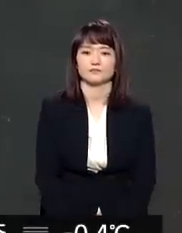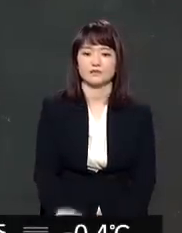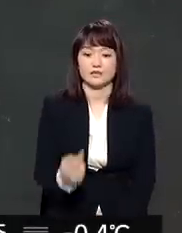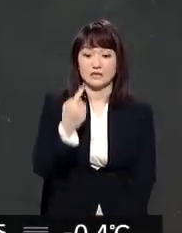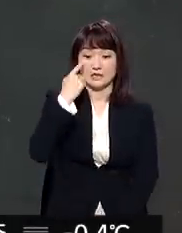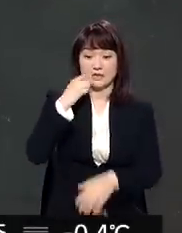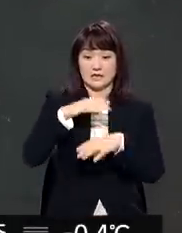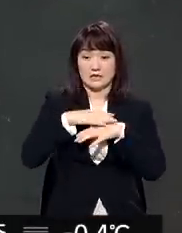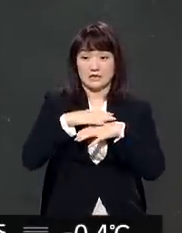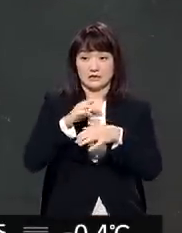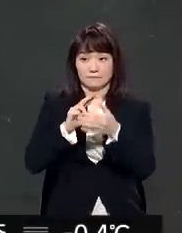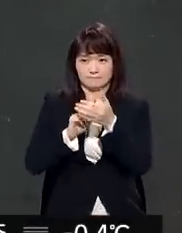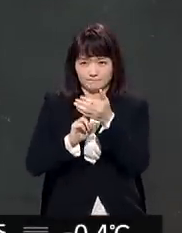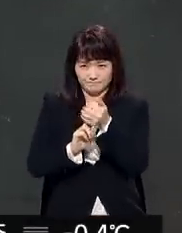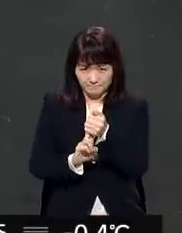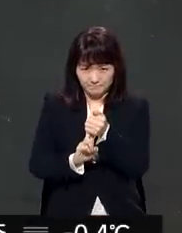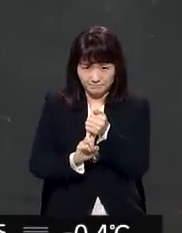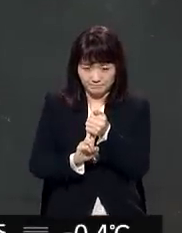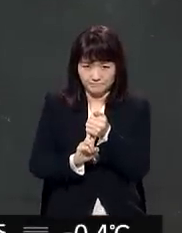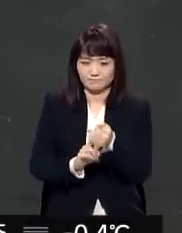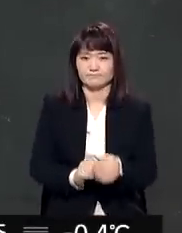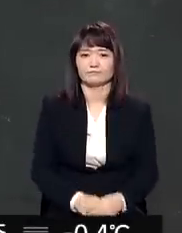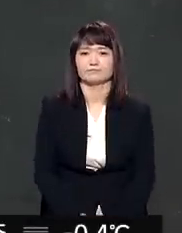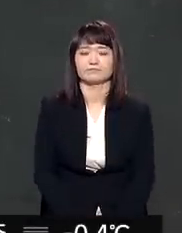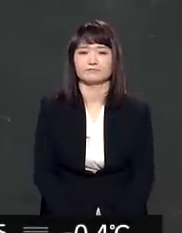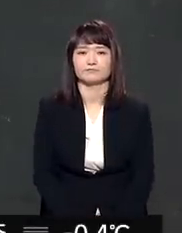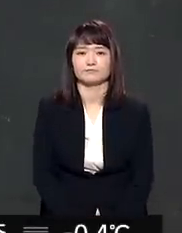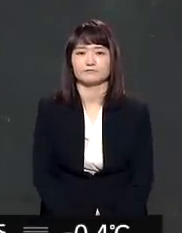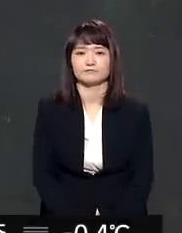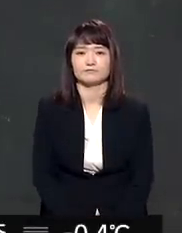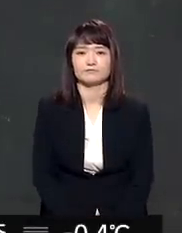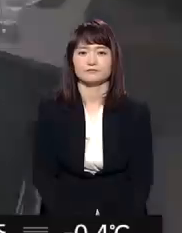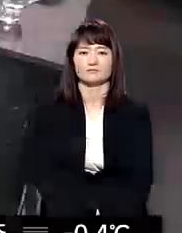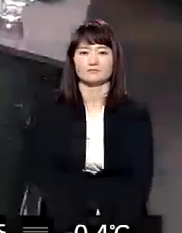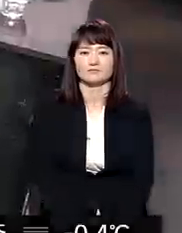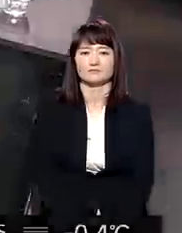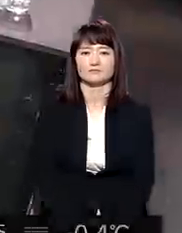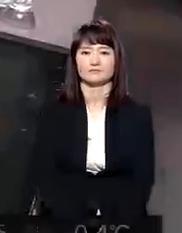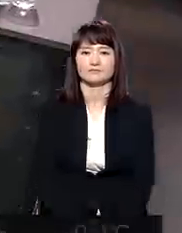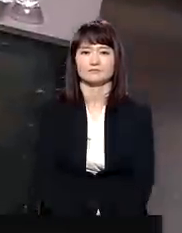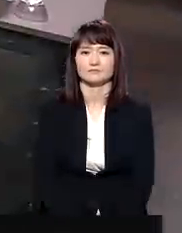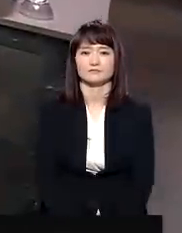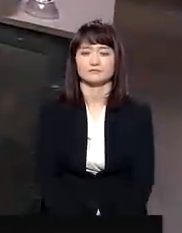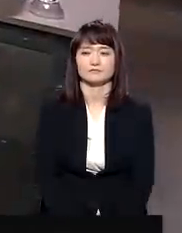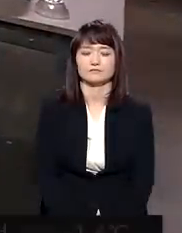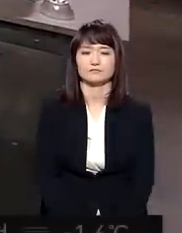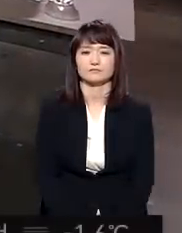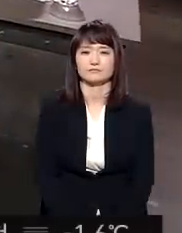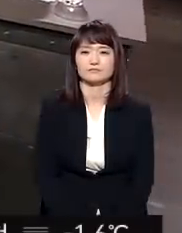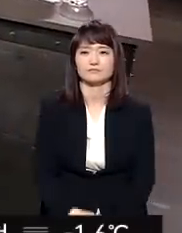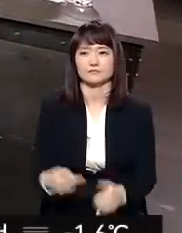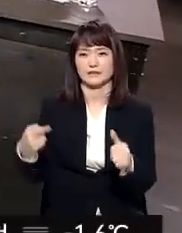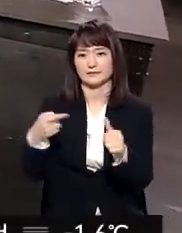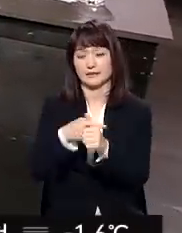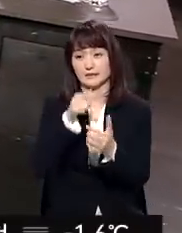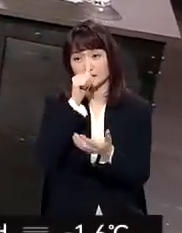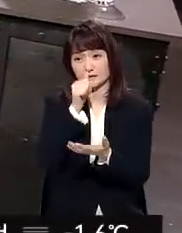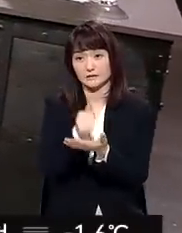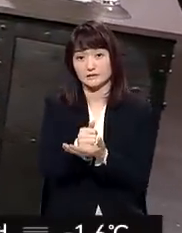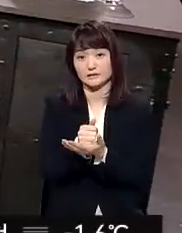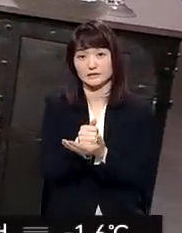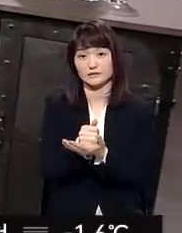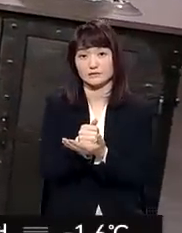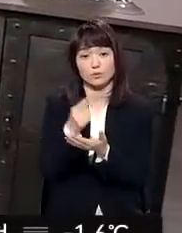발각이 두려워서 은퇴를 했다 자 이심재판부 좀 내용 좀이 사건은 살인죄입니다 이게 왜